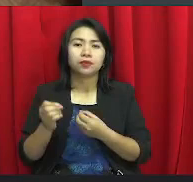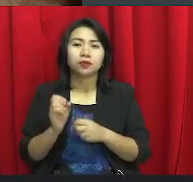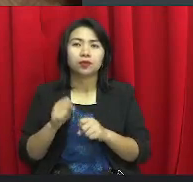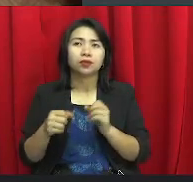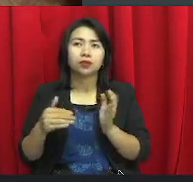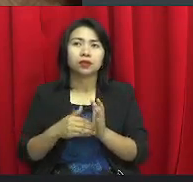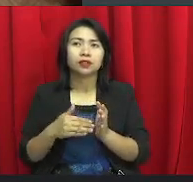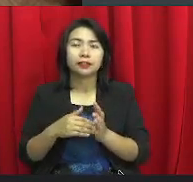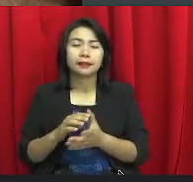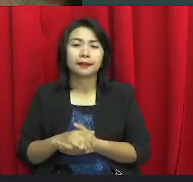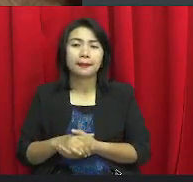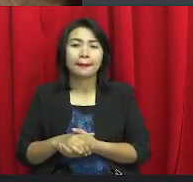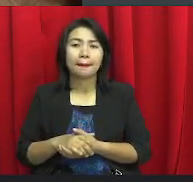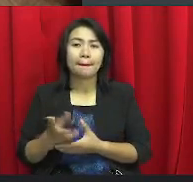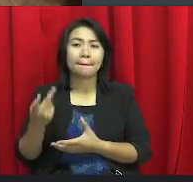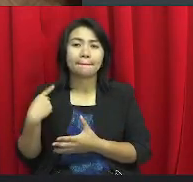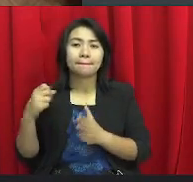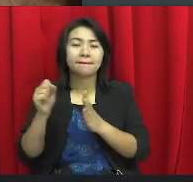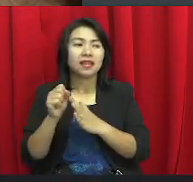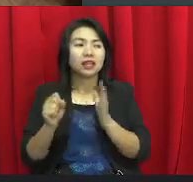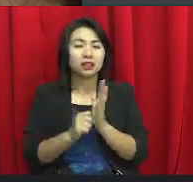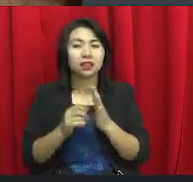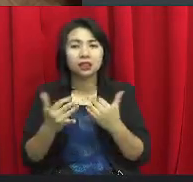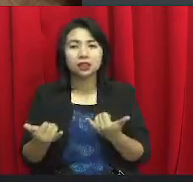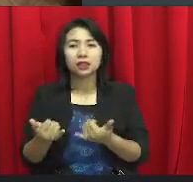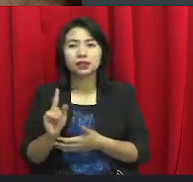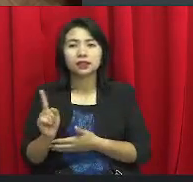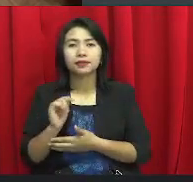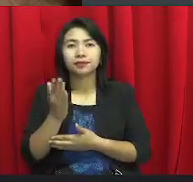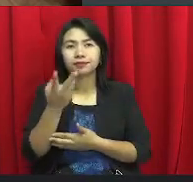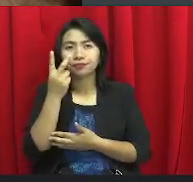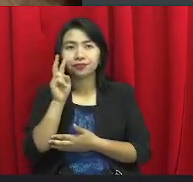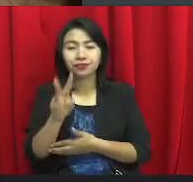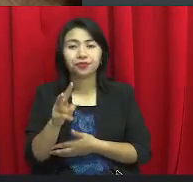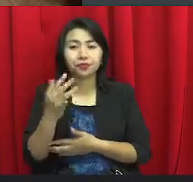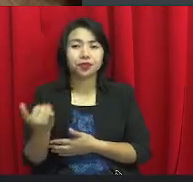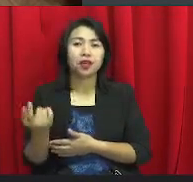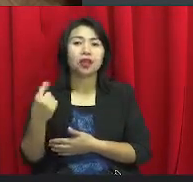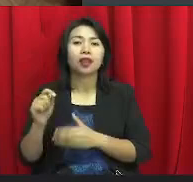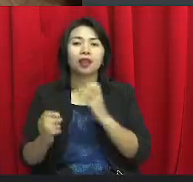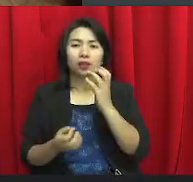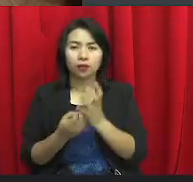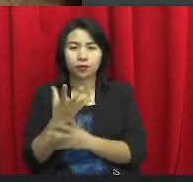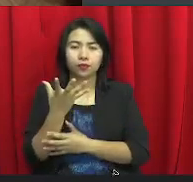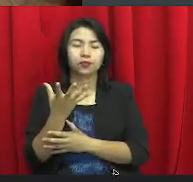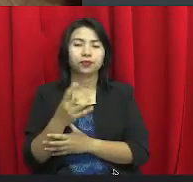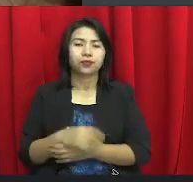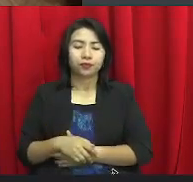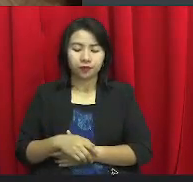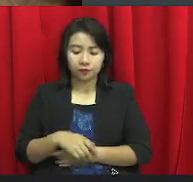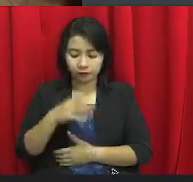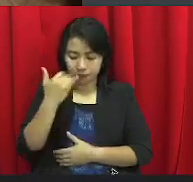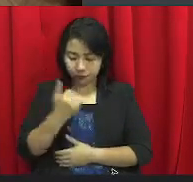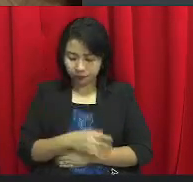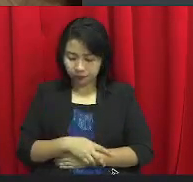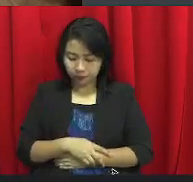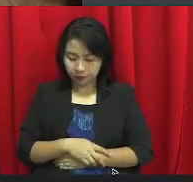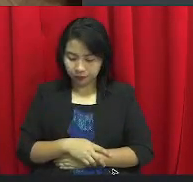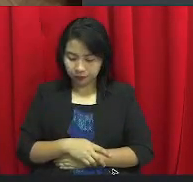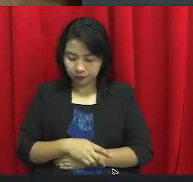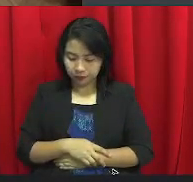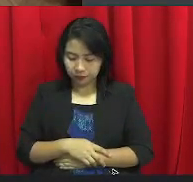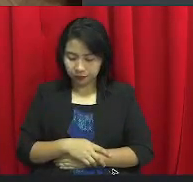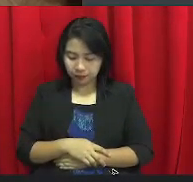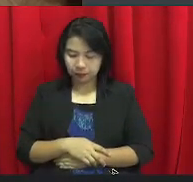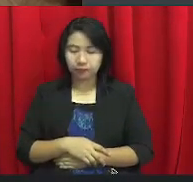standard po yung soul winning natin, makikita niyo po yung growth. Makikita niyo yung paglago. Bakit po makikita niyo yung paglago? Kasi